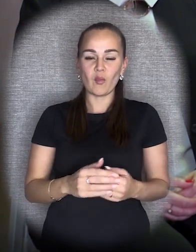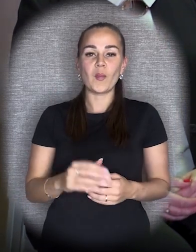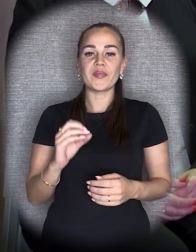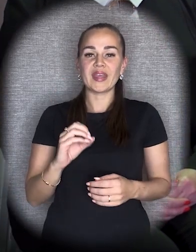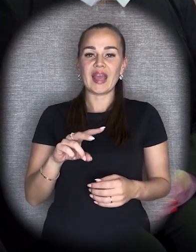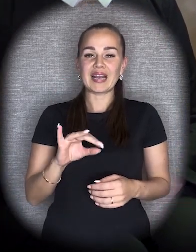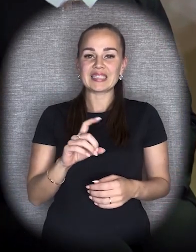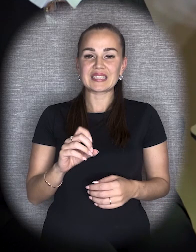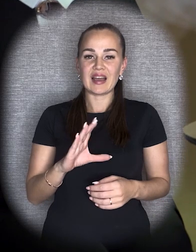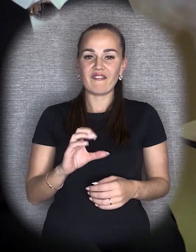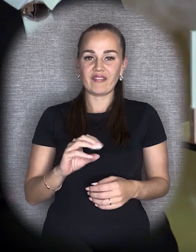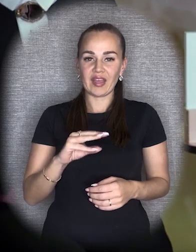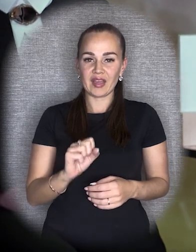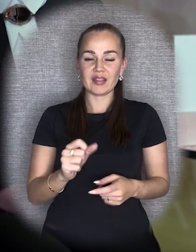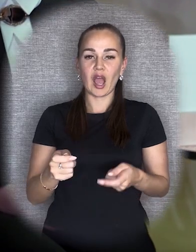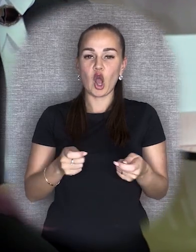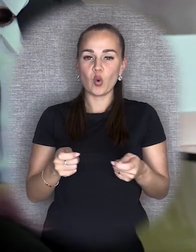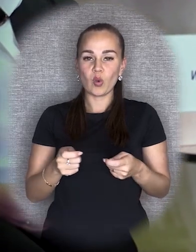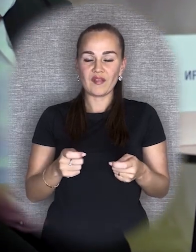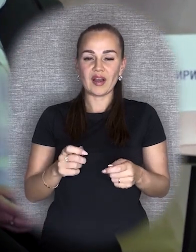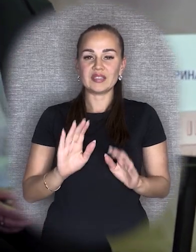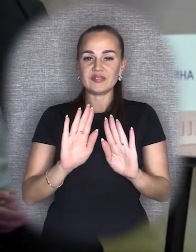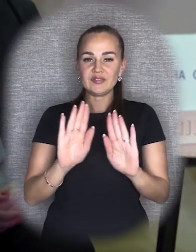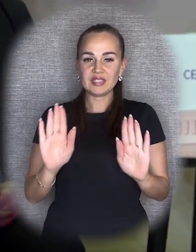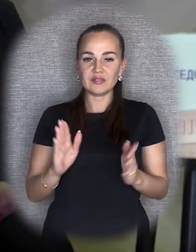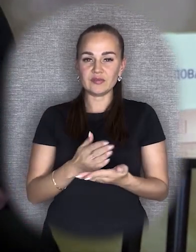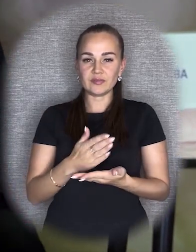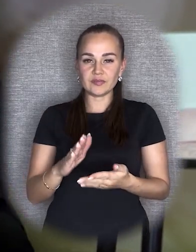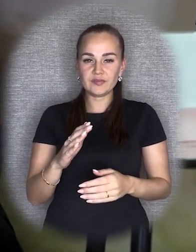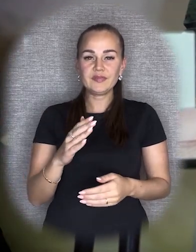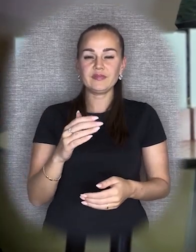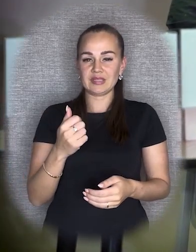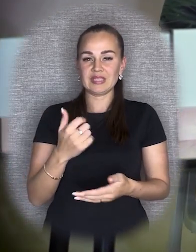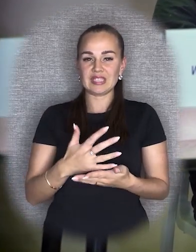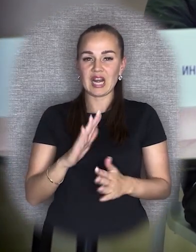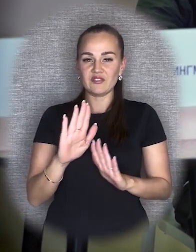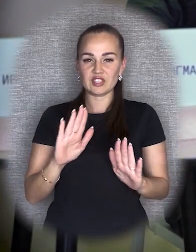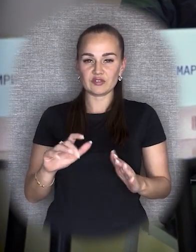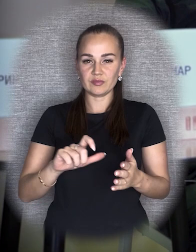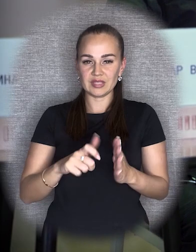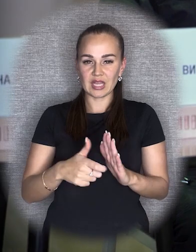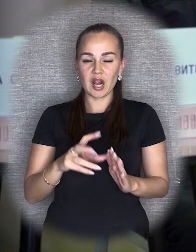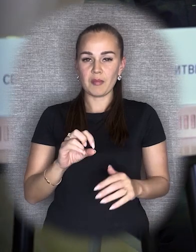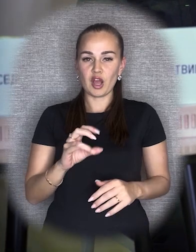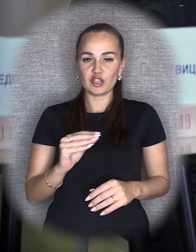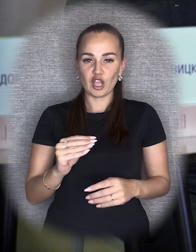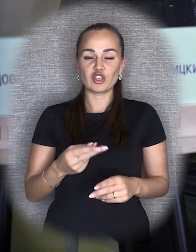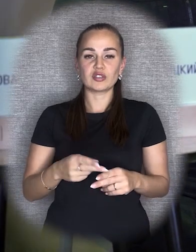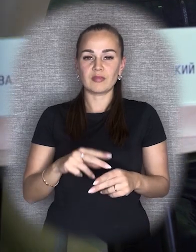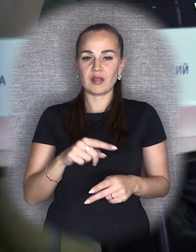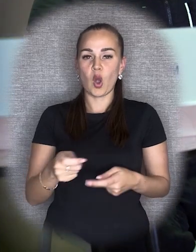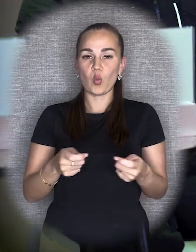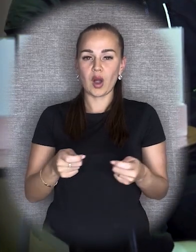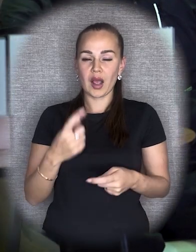Елизавета Павлычева, руководитель выставочного отдела Центрального выставочного зала «Манеж», куратор проекта